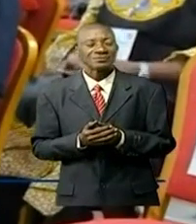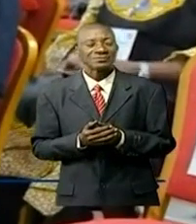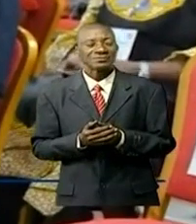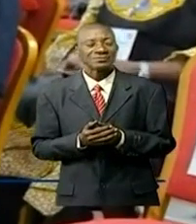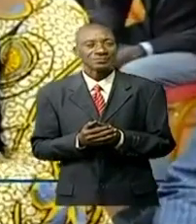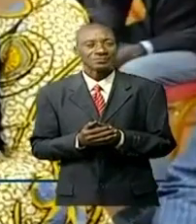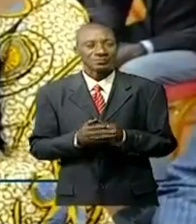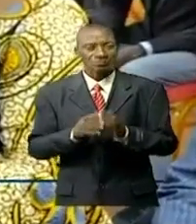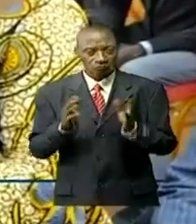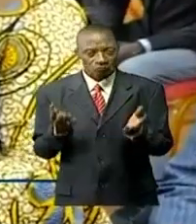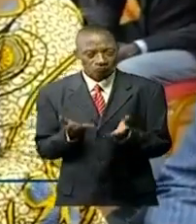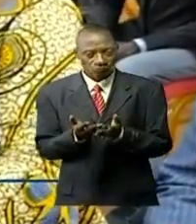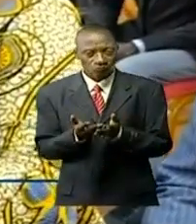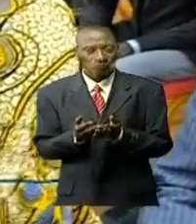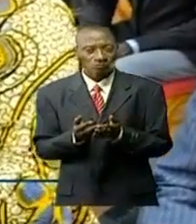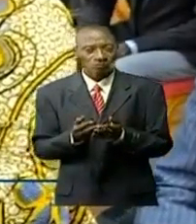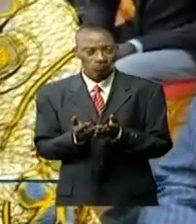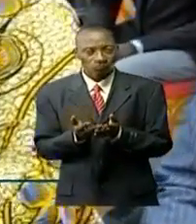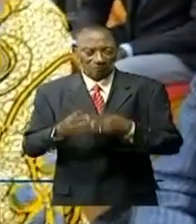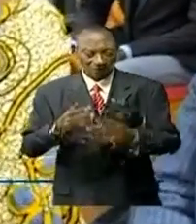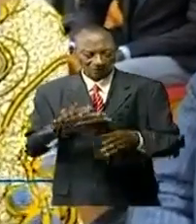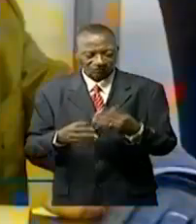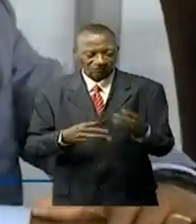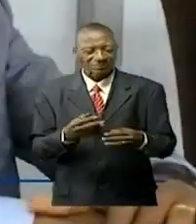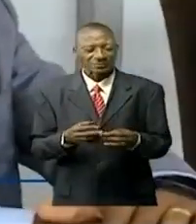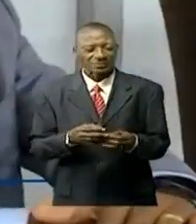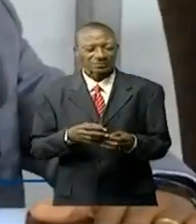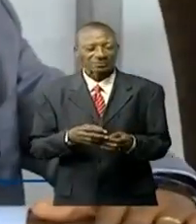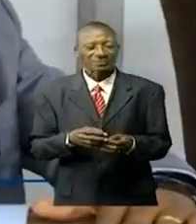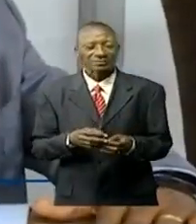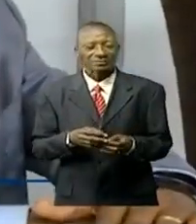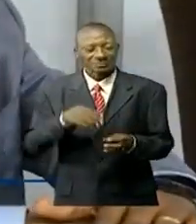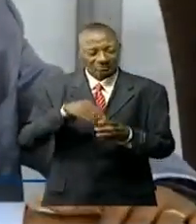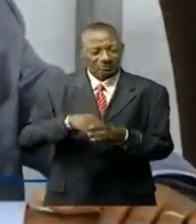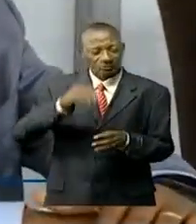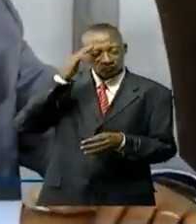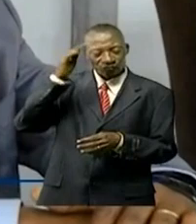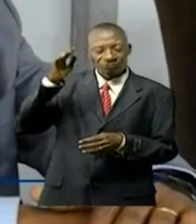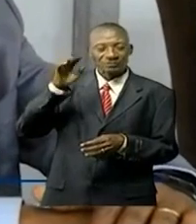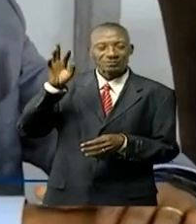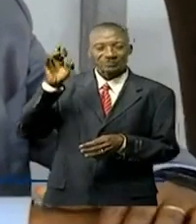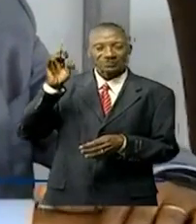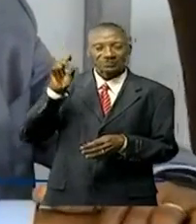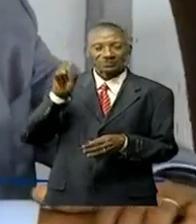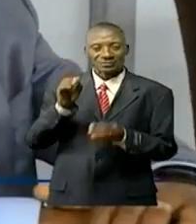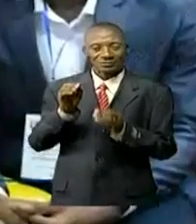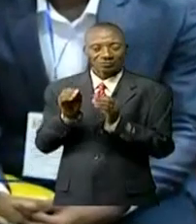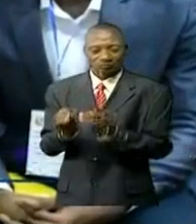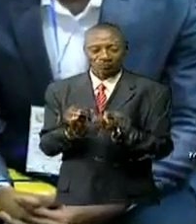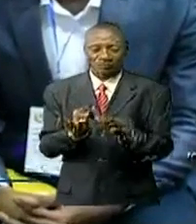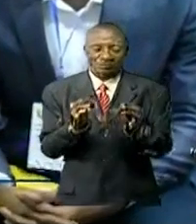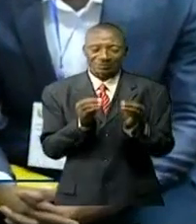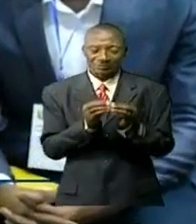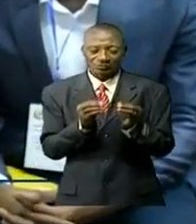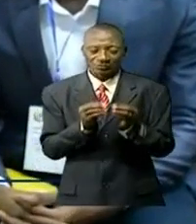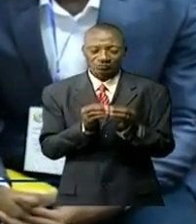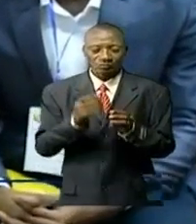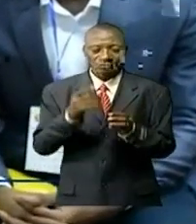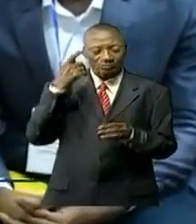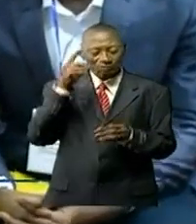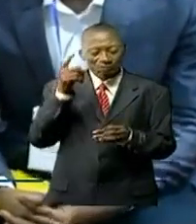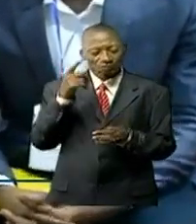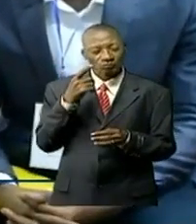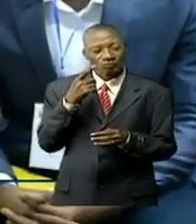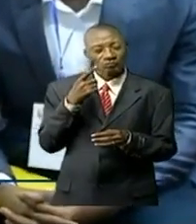CCPS, rattaché à l'école de criminologie de l'UQIN, a organisé une deuxième session de séminaire de formation sur